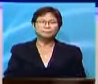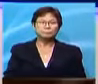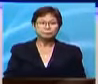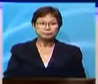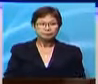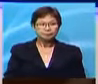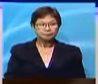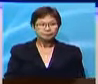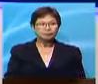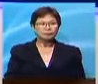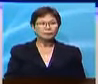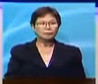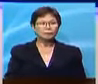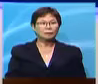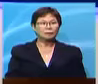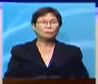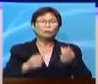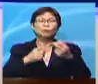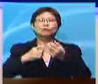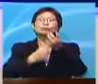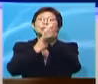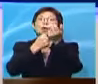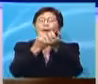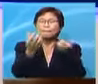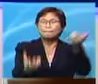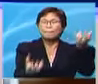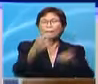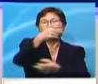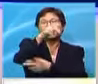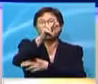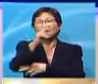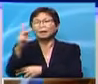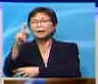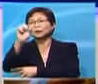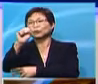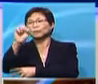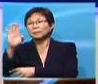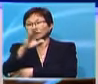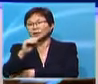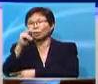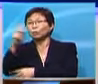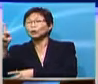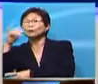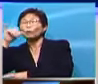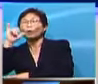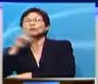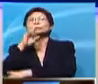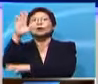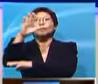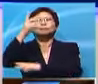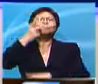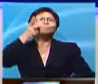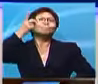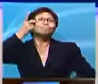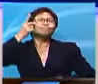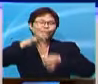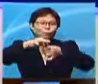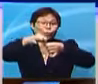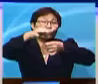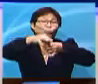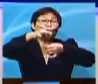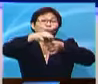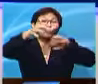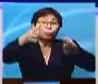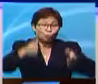Kelantan lonjakan sokongan kepada BN pada prk parlimen sungai besar dan Kuala kangsar semalam mencerminkan kematangan pengundi yang